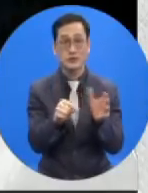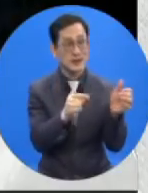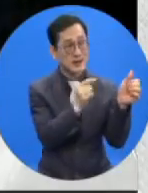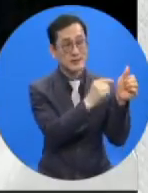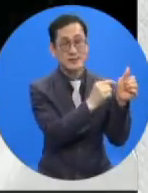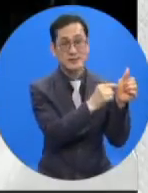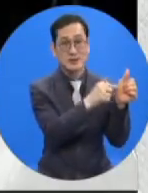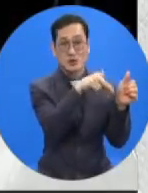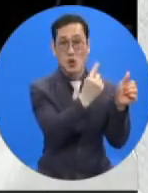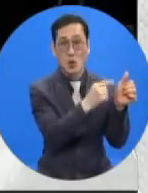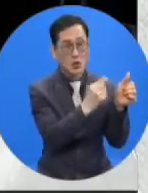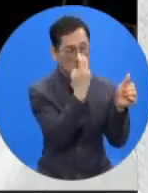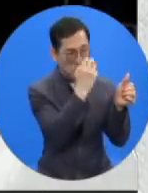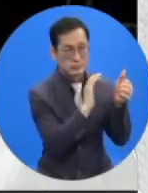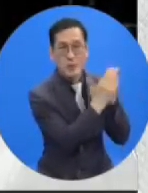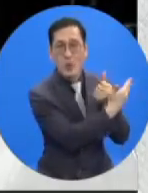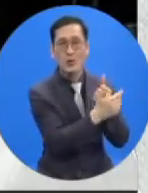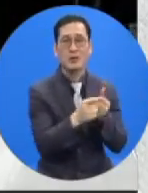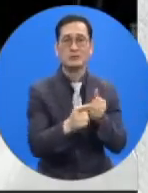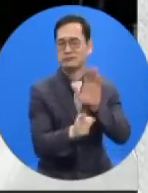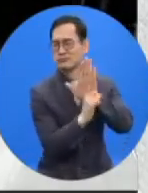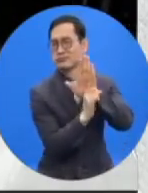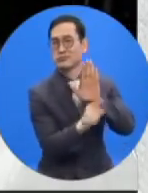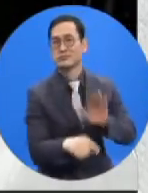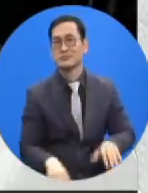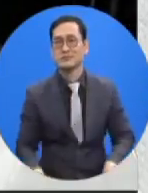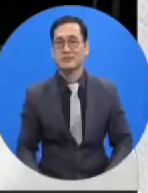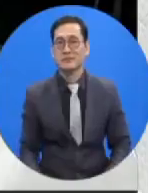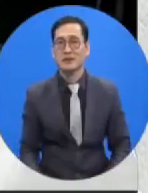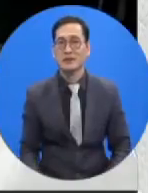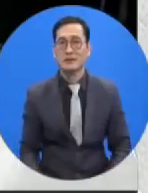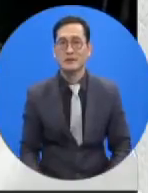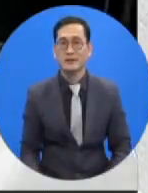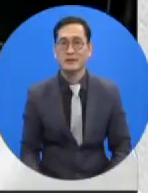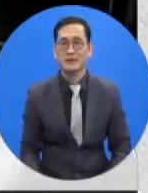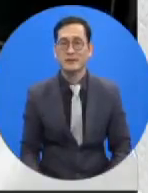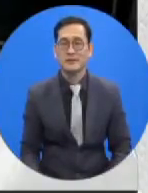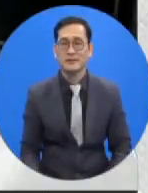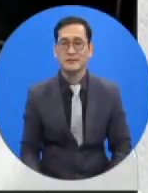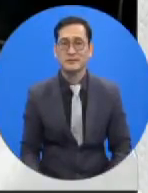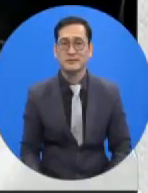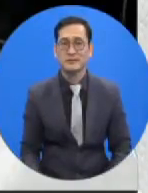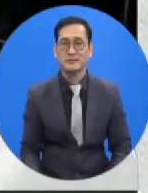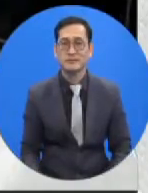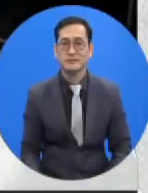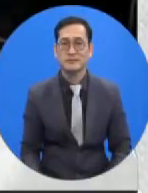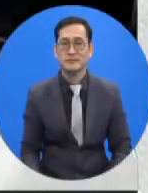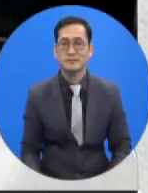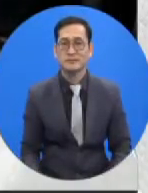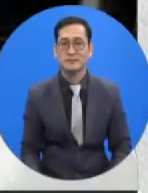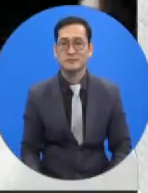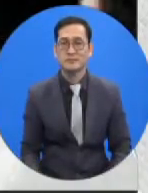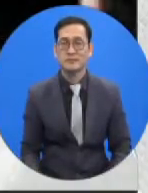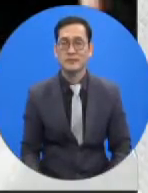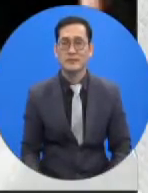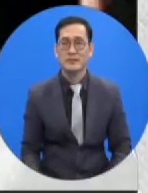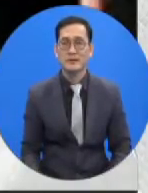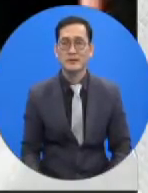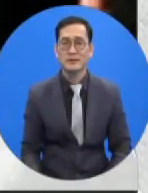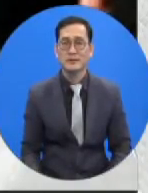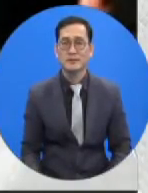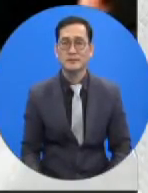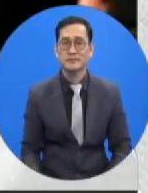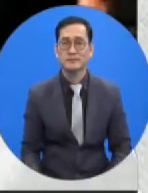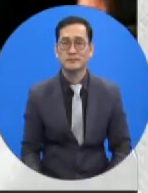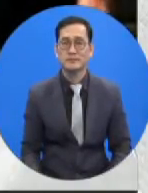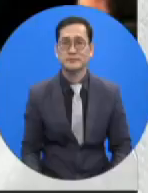되겠다는 것을. 그런데 그것이 이 통합당하고도 같이 이 프레임 중에 하나로 끌고 가는 것이 어떤 범 여권에 있는 그